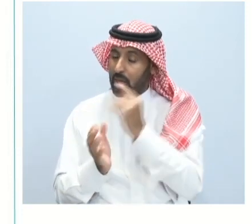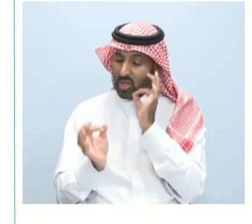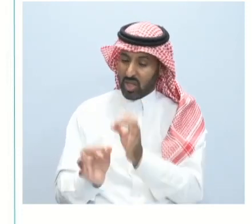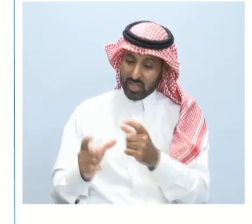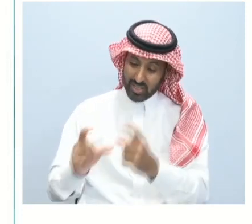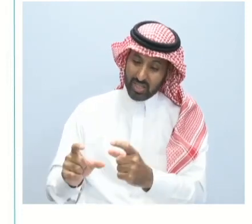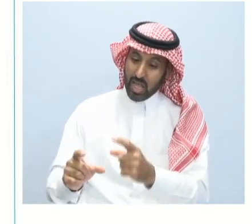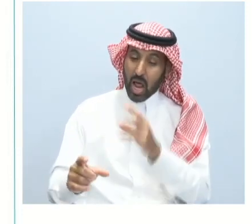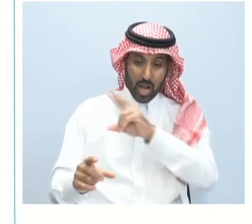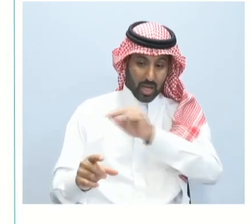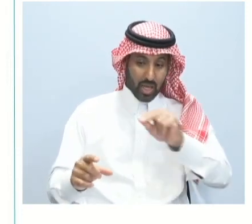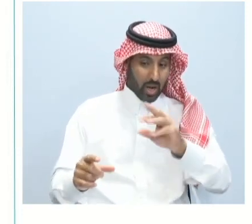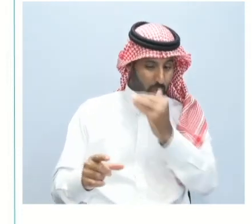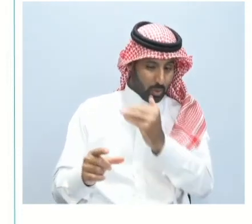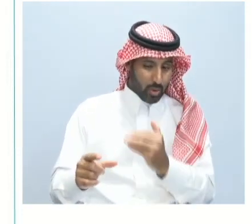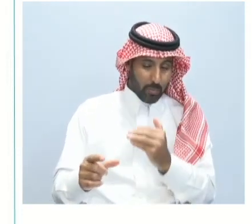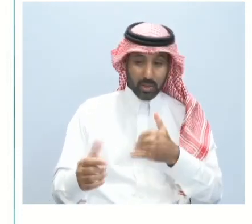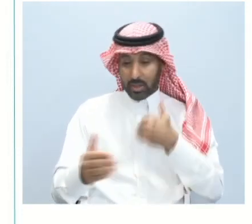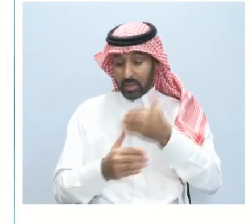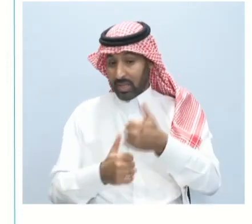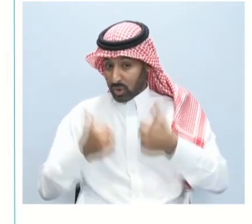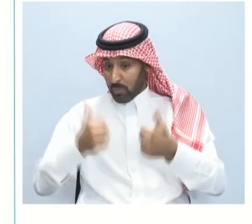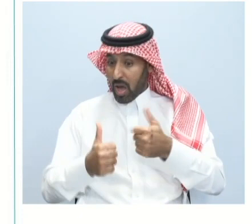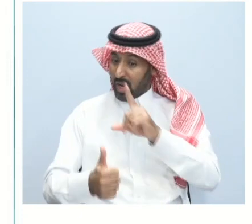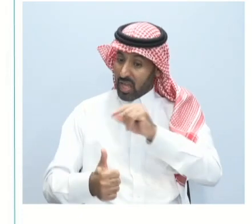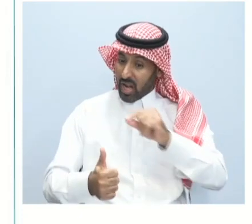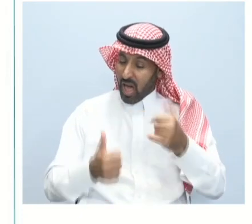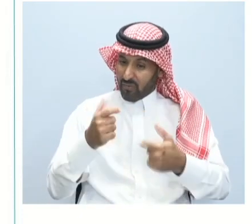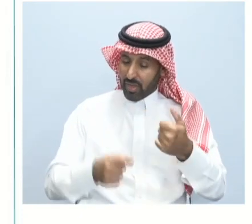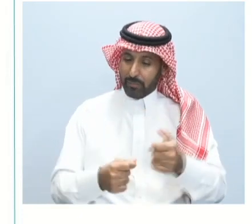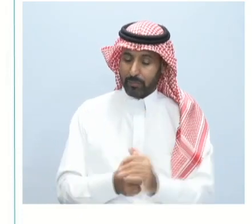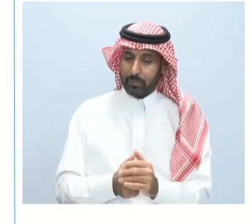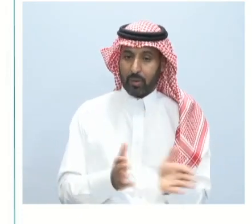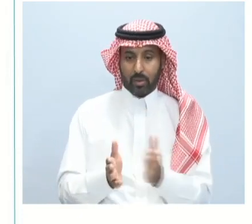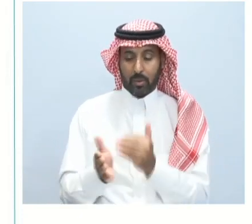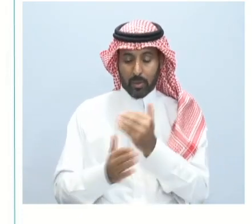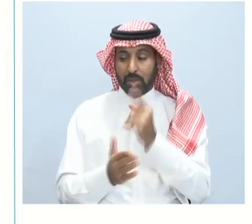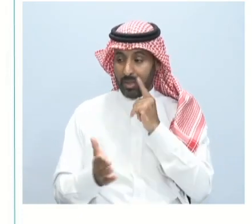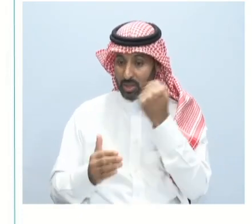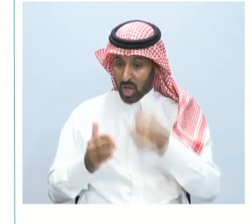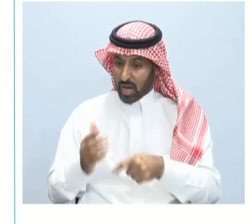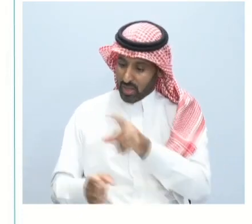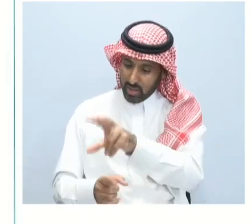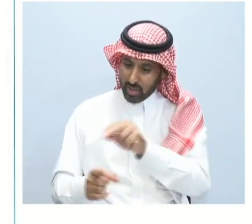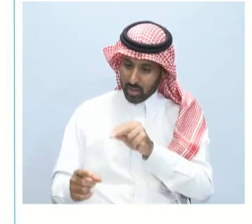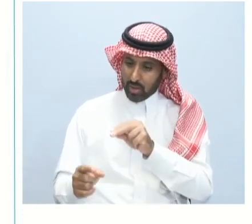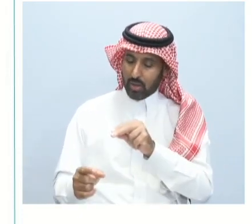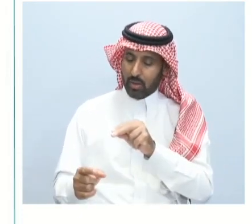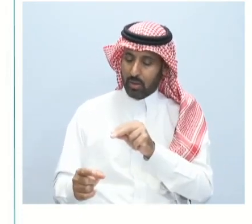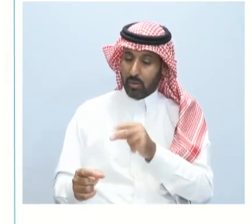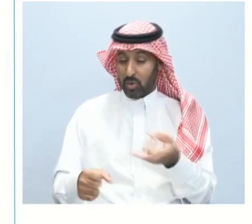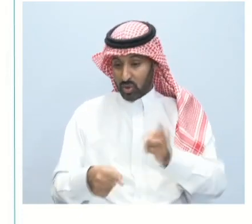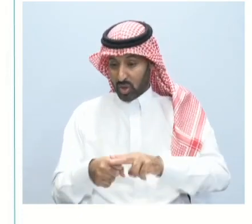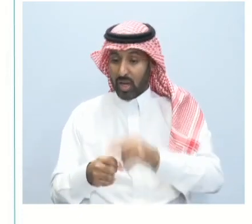الخيارات ومن من ثم اختبار الخيار الافضل ومن ثم نقوم باتخاذ القرار ومن ثم نقوم